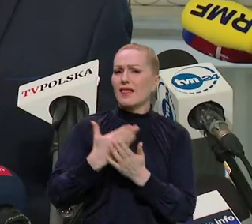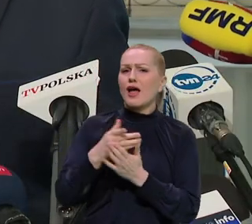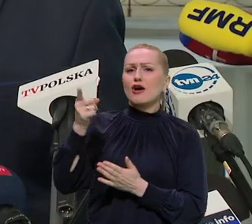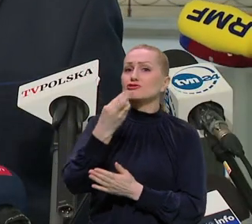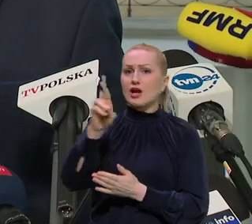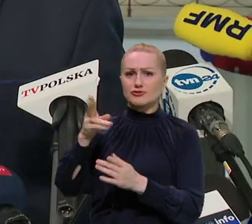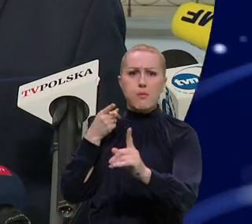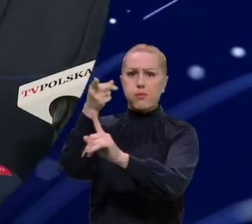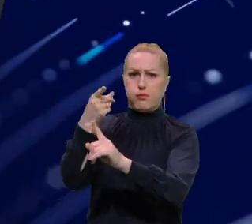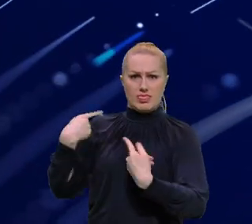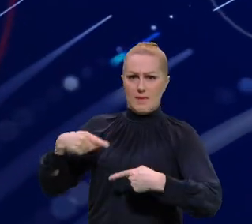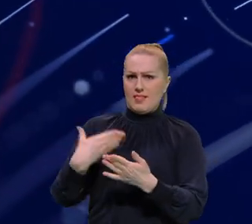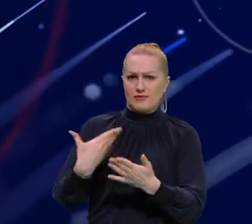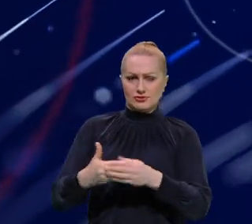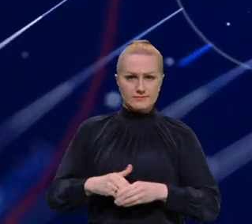nie został zestrzelony?